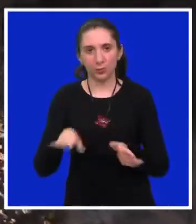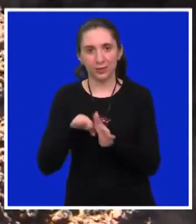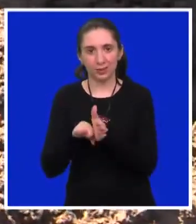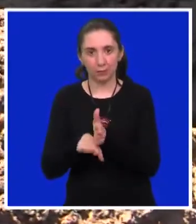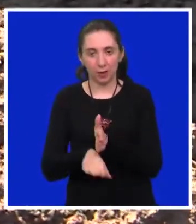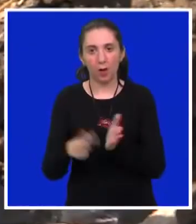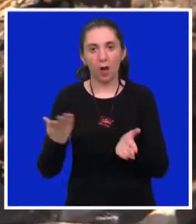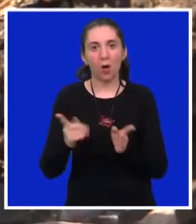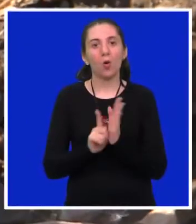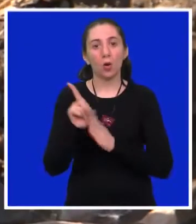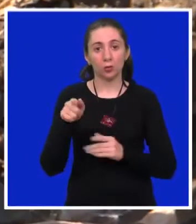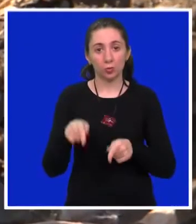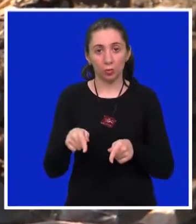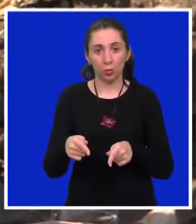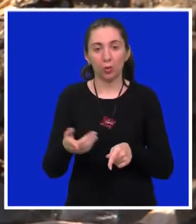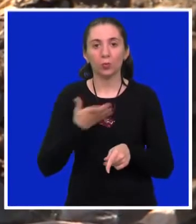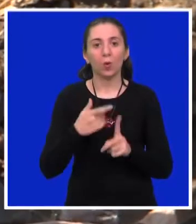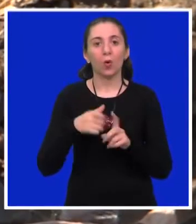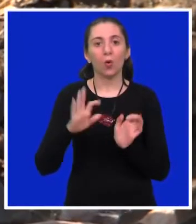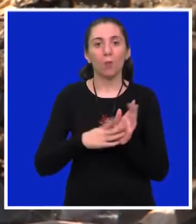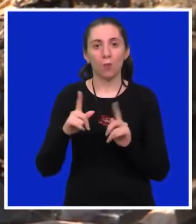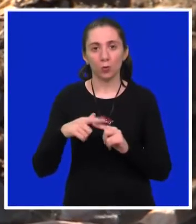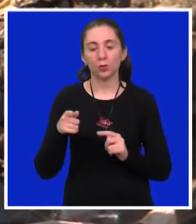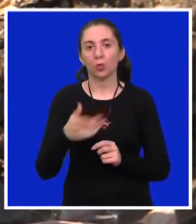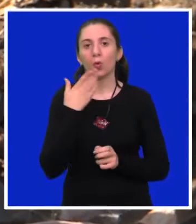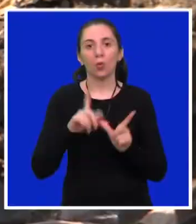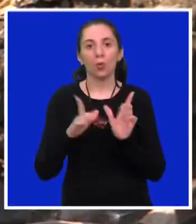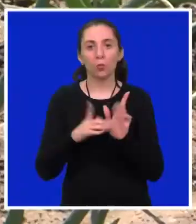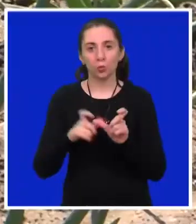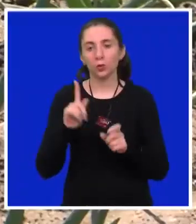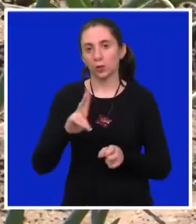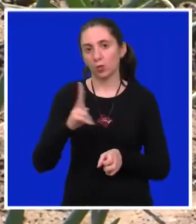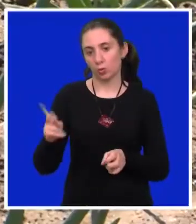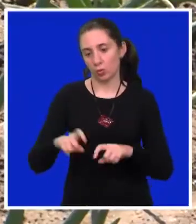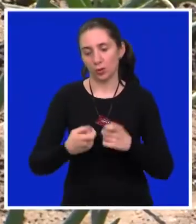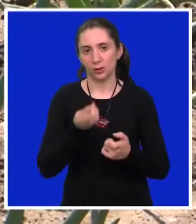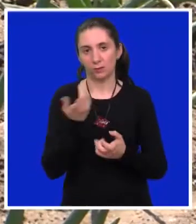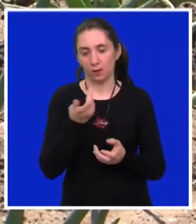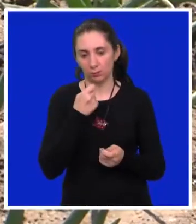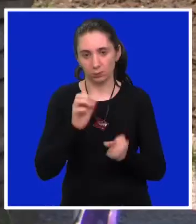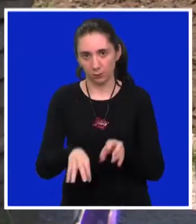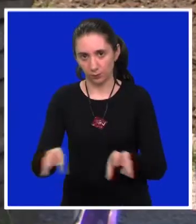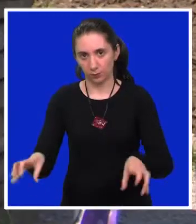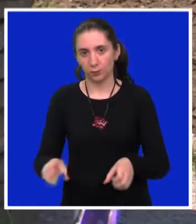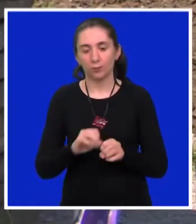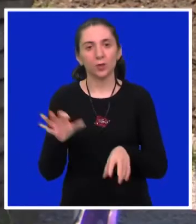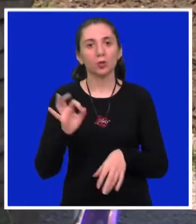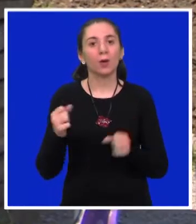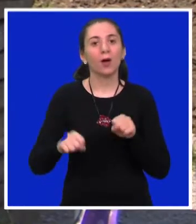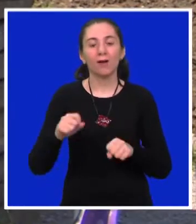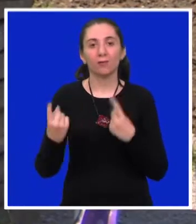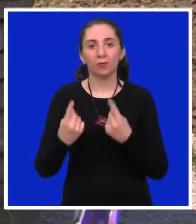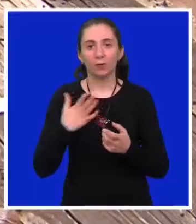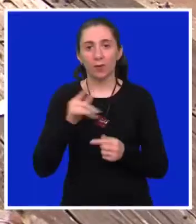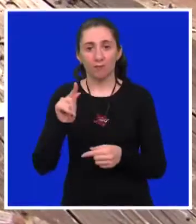otpad smanjuje, a kao rezultat toga nastaje kompost koji sadrži humus i druge hranjive tvari. Bez obzira kakve